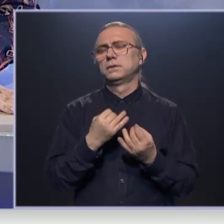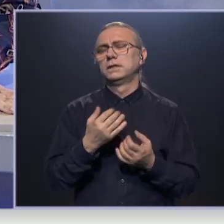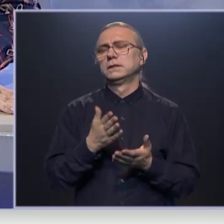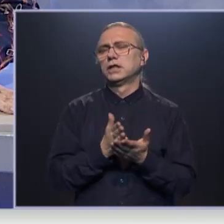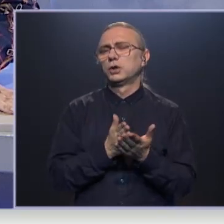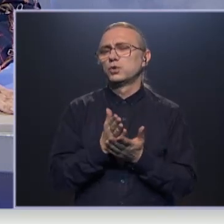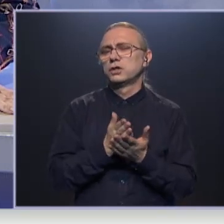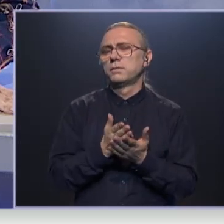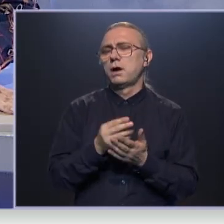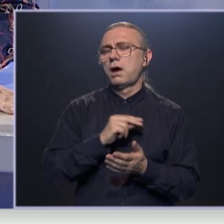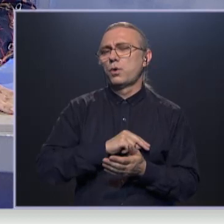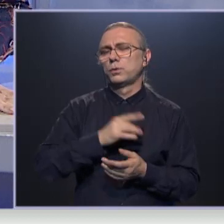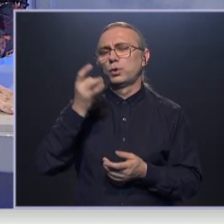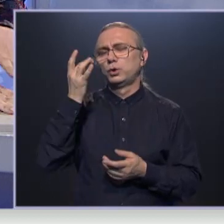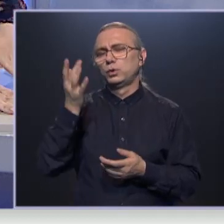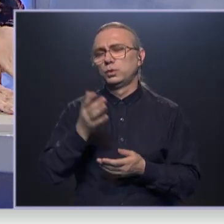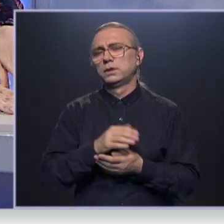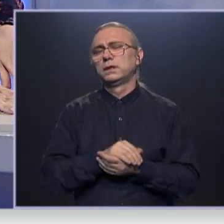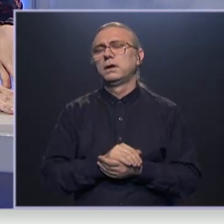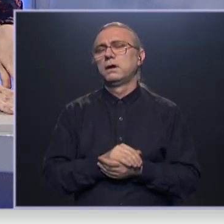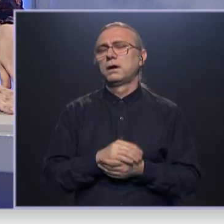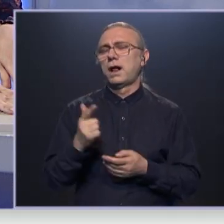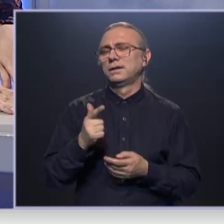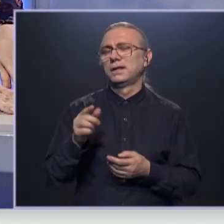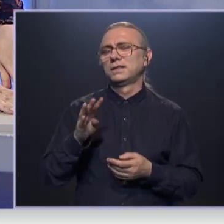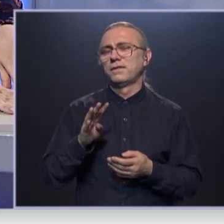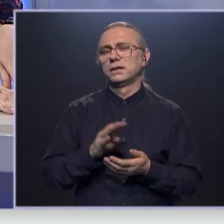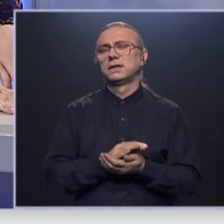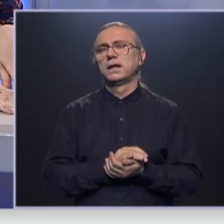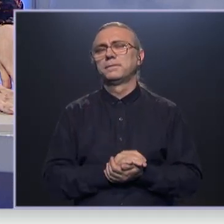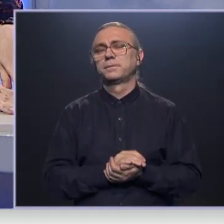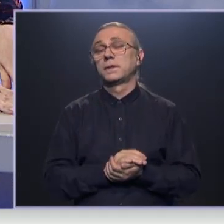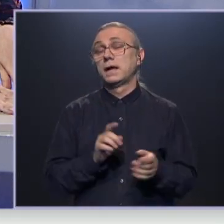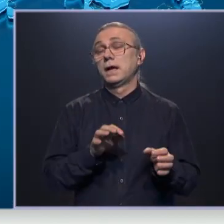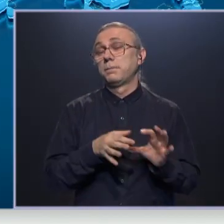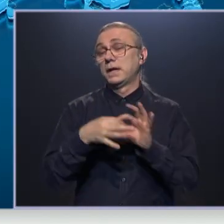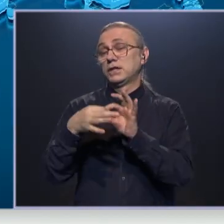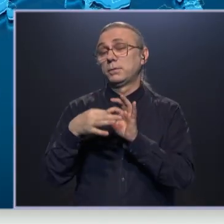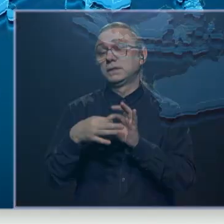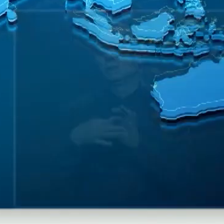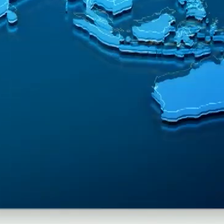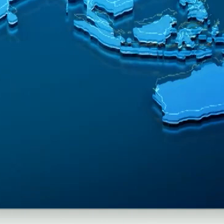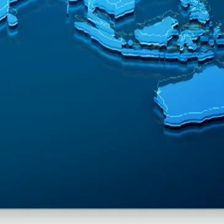культуры Российской Федерации Галиной Девяткиной. И для этого перенесемся в Тольятти.